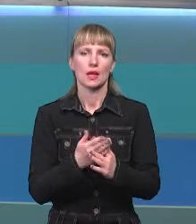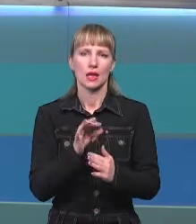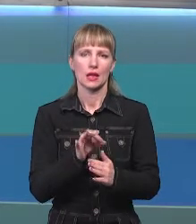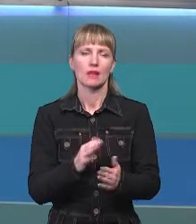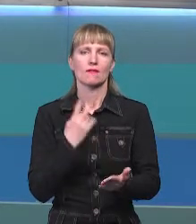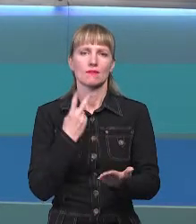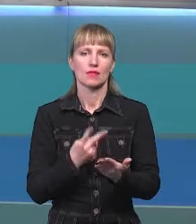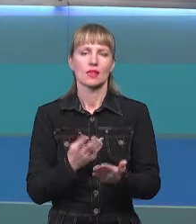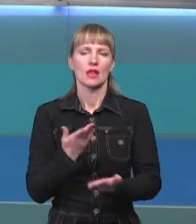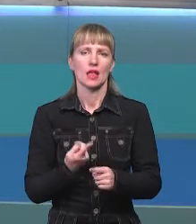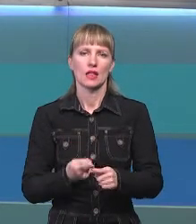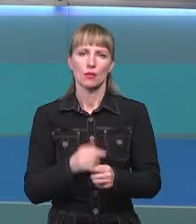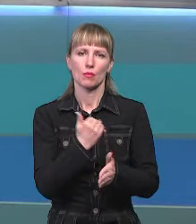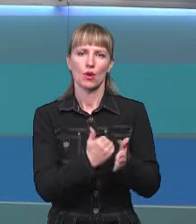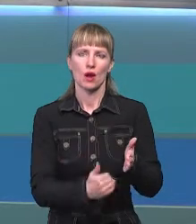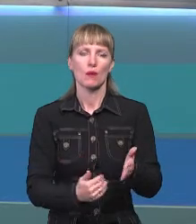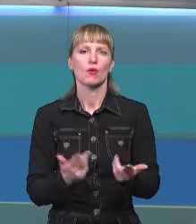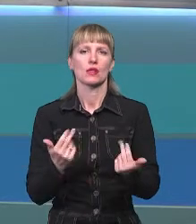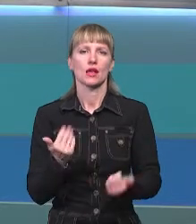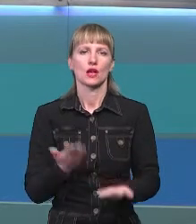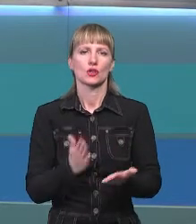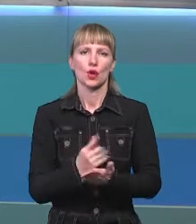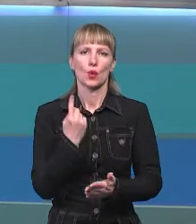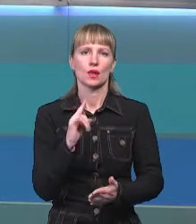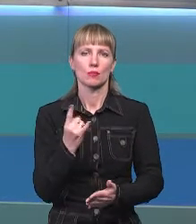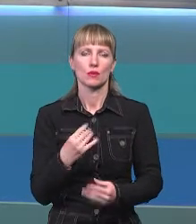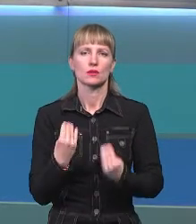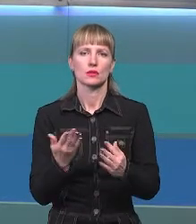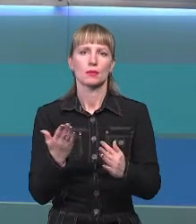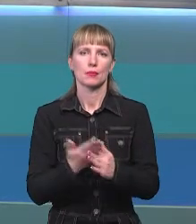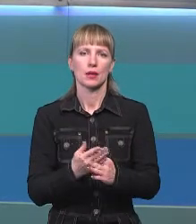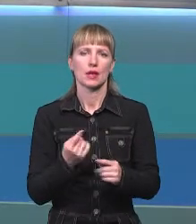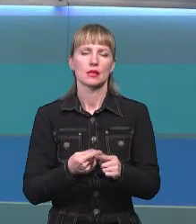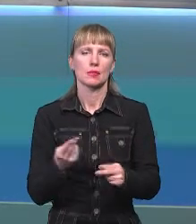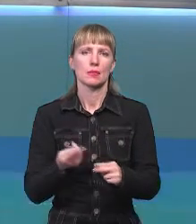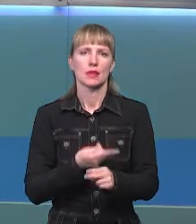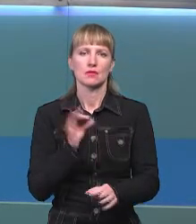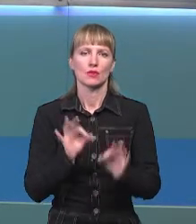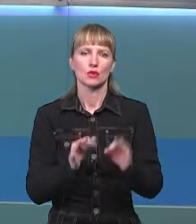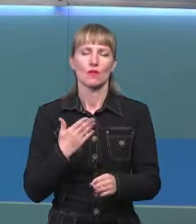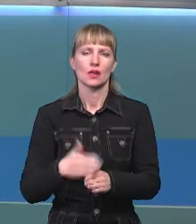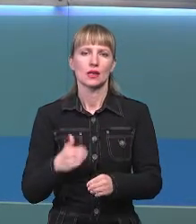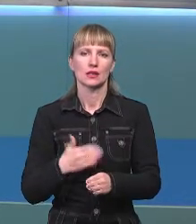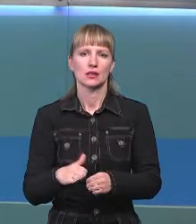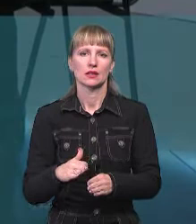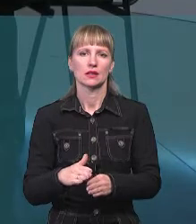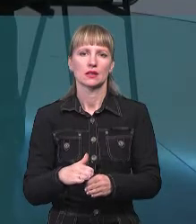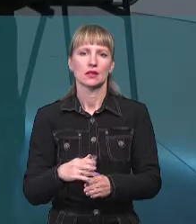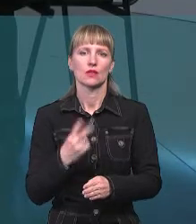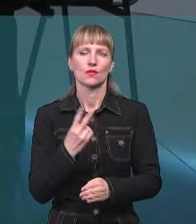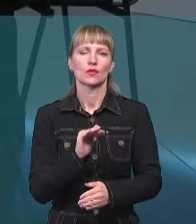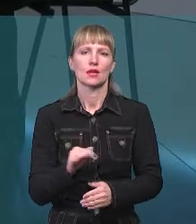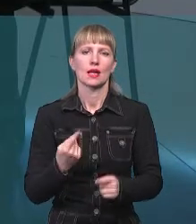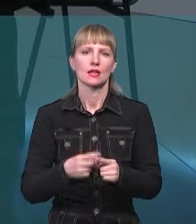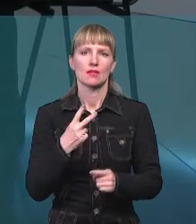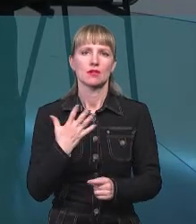передбачені цією програмою. Так, дійсно, якщо є одна дитинка, то надається пільга, це безвідсотковий кредит. Двоє дітей –